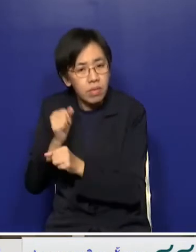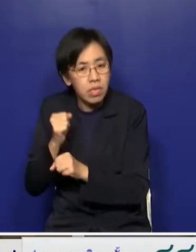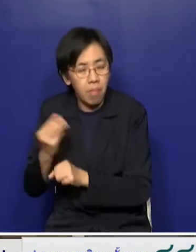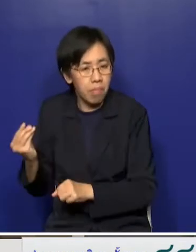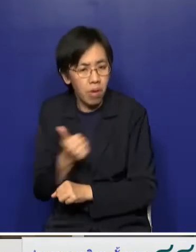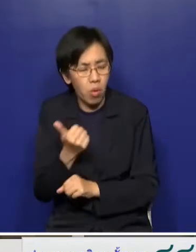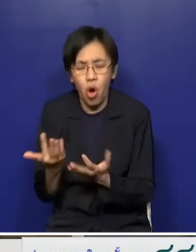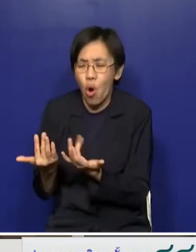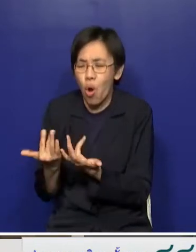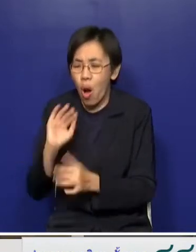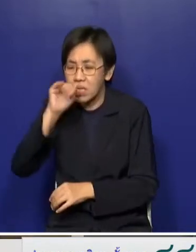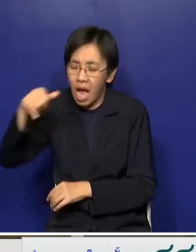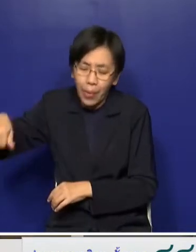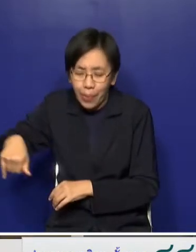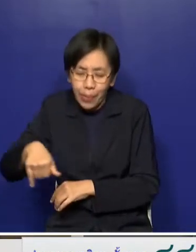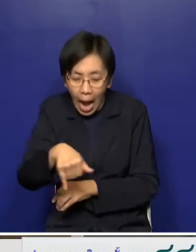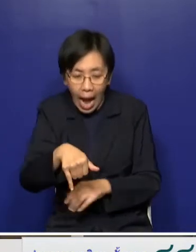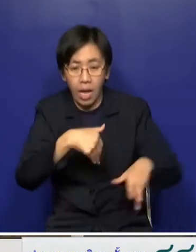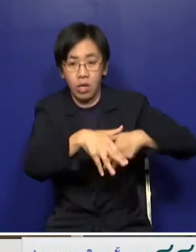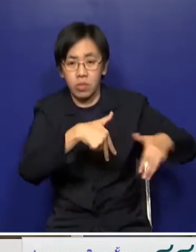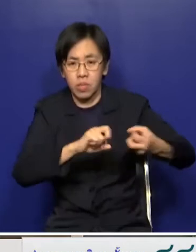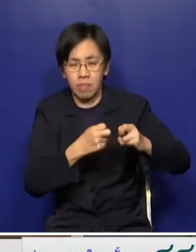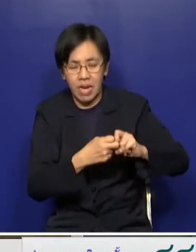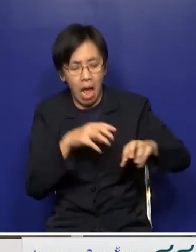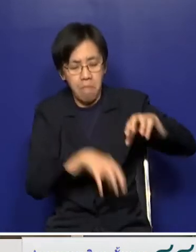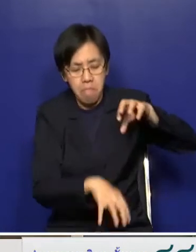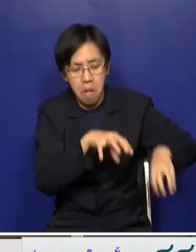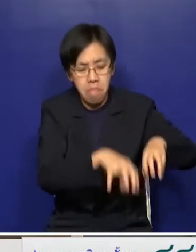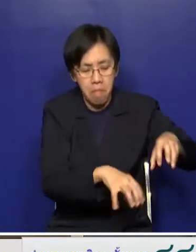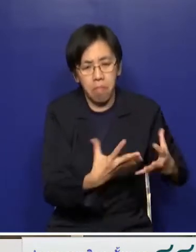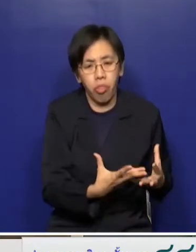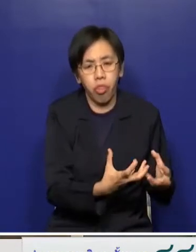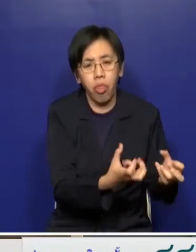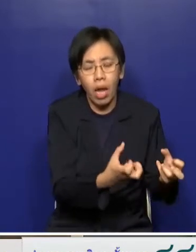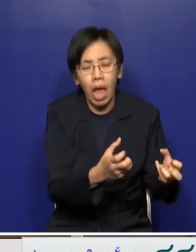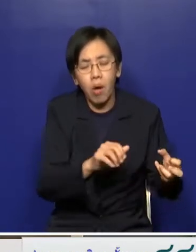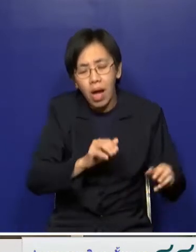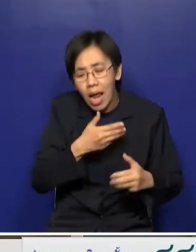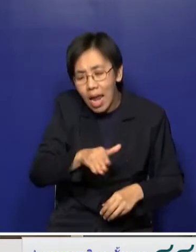ไม่ต้องให้ช้างออกมาไปเจอชาวบ้านไปสร้างความเสียหายแล้วค่อยผลักดันกลับเข้าไป